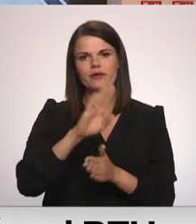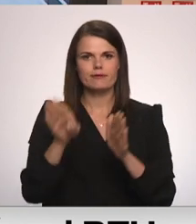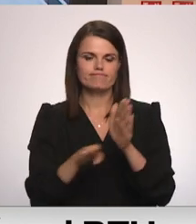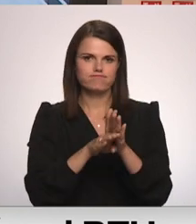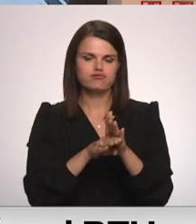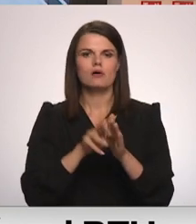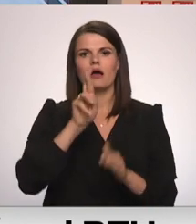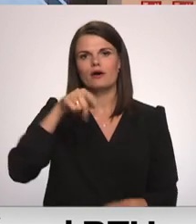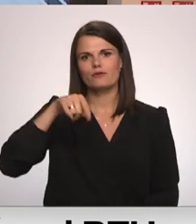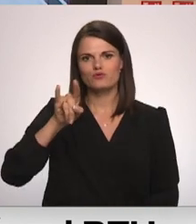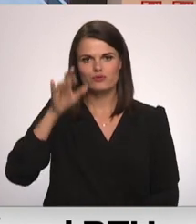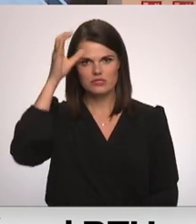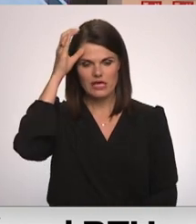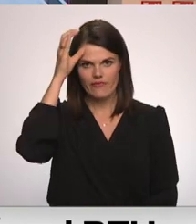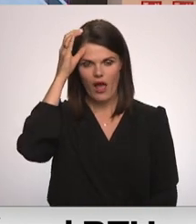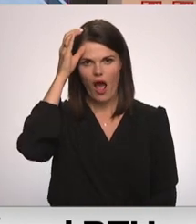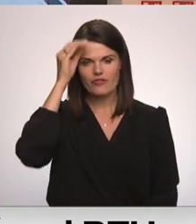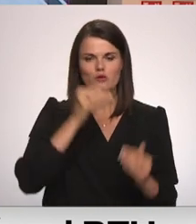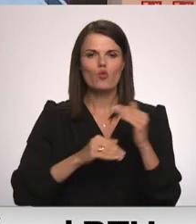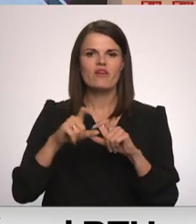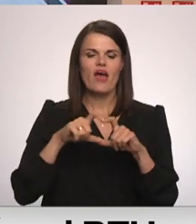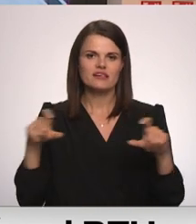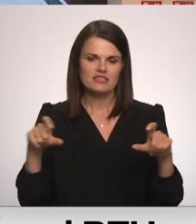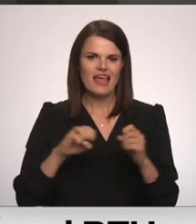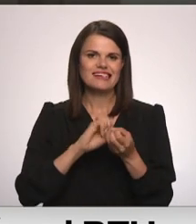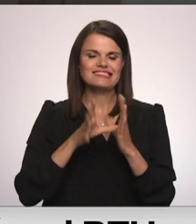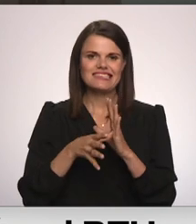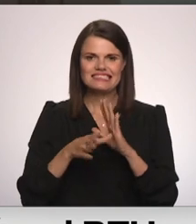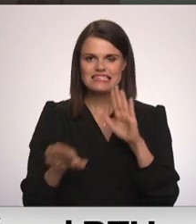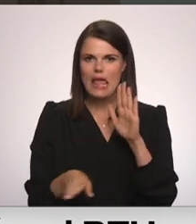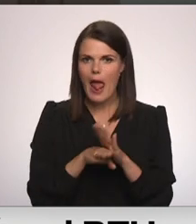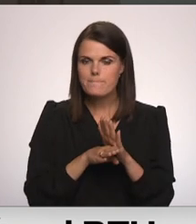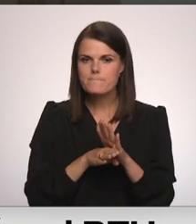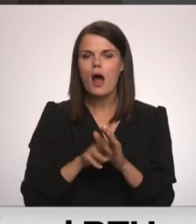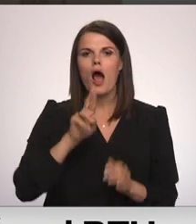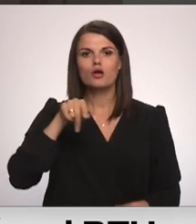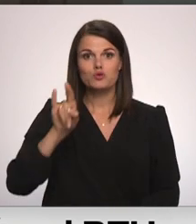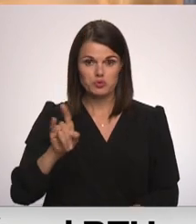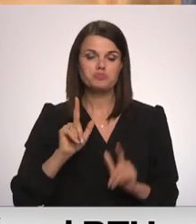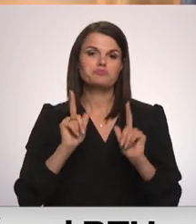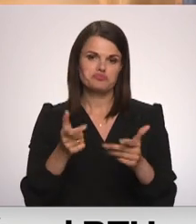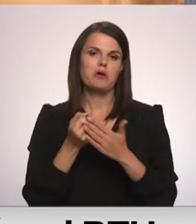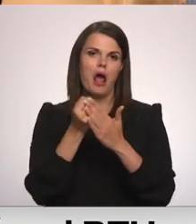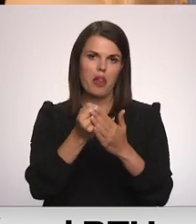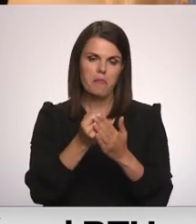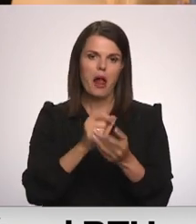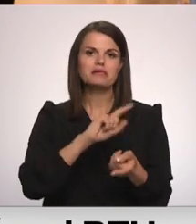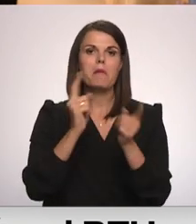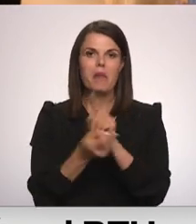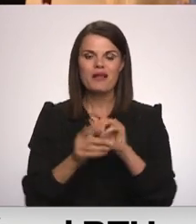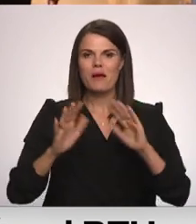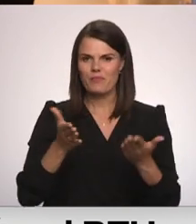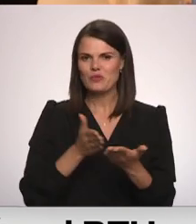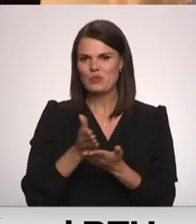RTU zinātnes universitātes sistēmā. RTU pārmaiņas atbalsta, tikmēr nozare gan